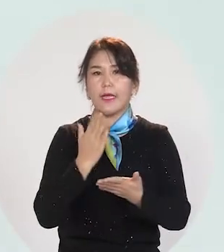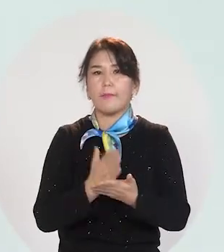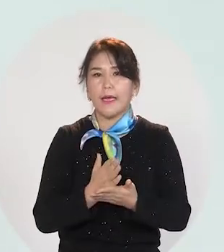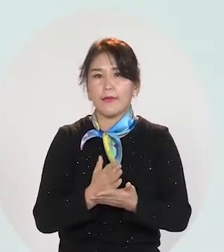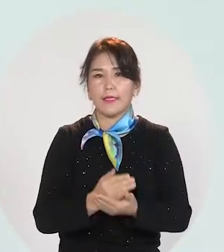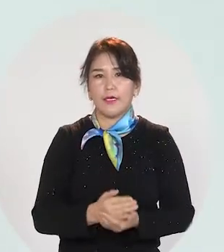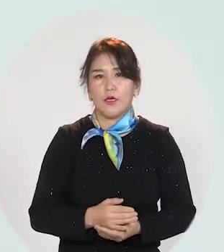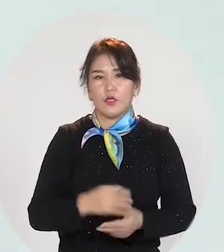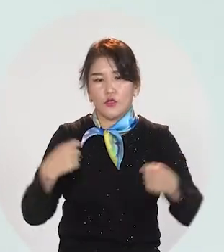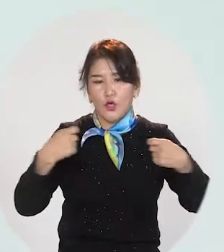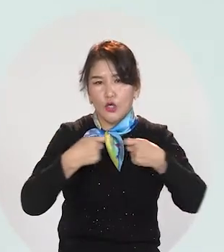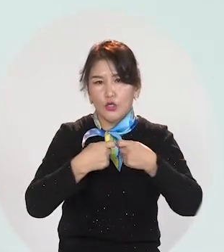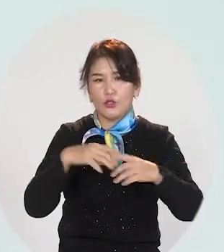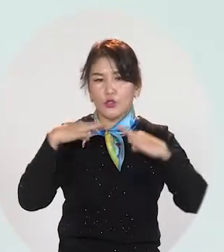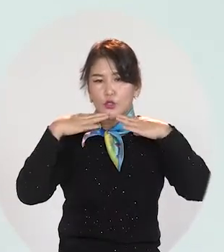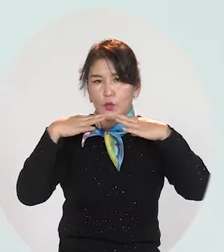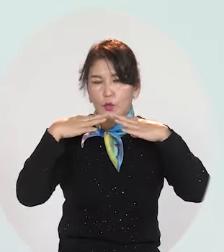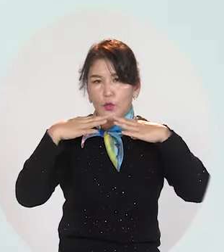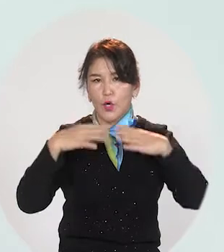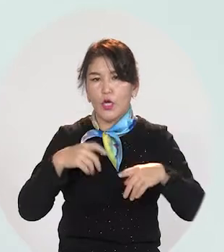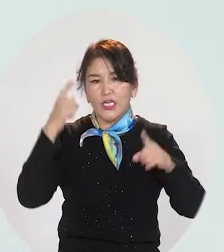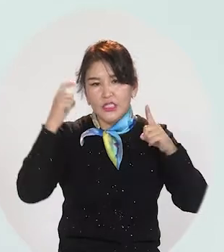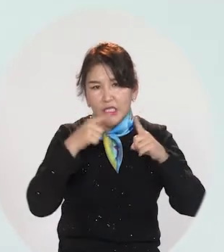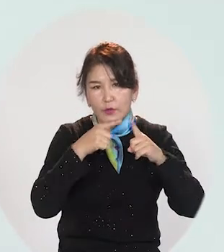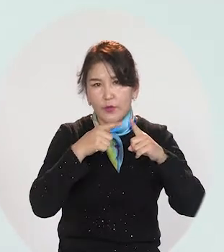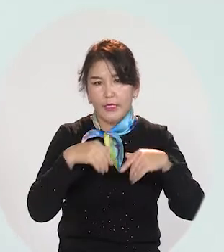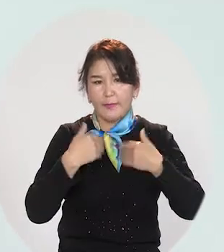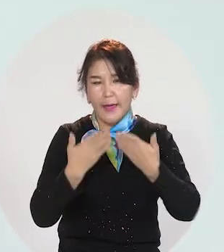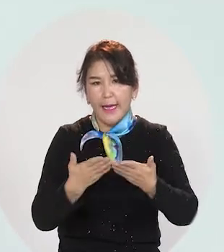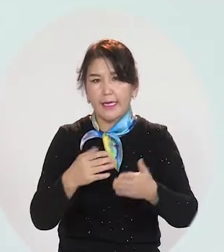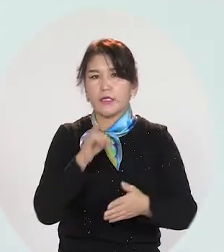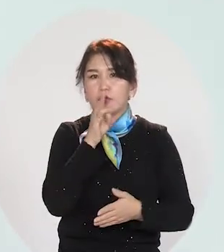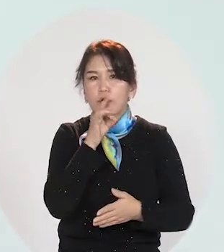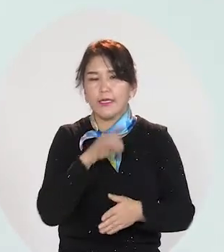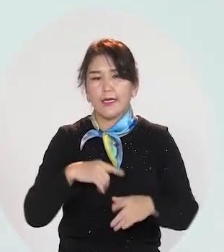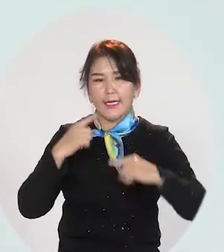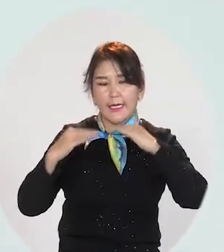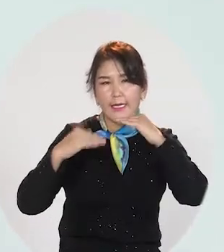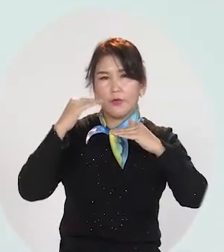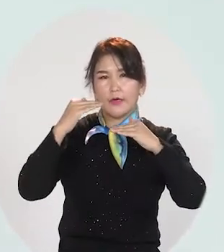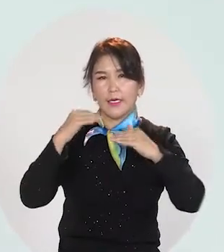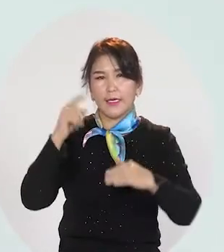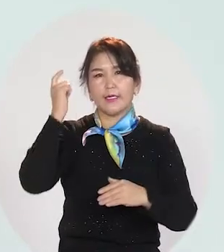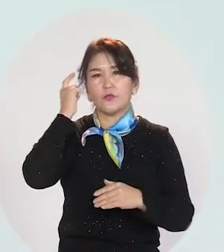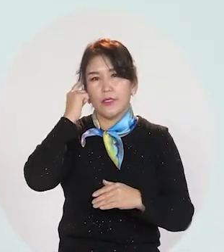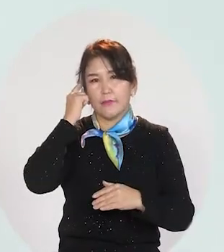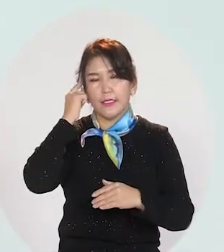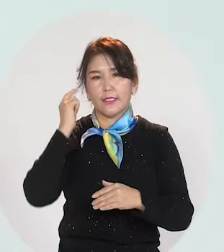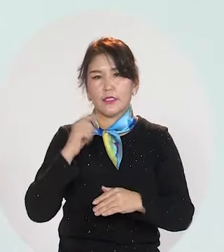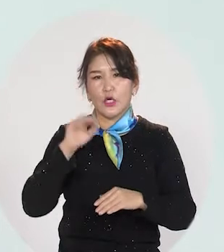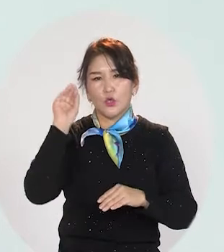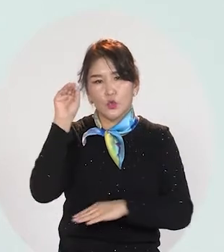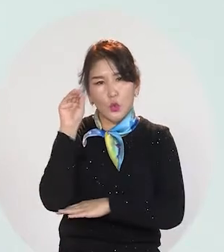хүүхдтэй тохирсон зөвлөгөө зөвлөмжүүдийг өгч тохирсон чиглүүлэгч байхын тулд илүү их зүйлийг бас мэдэж, сурч, хөгжөхөд